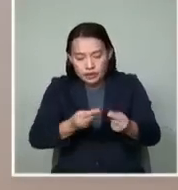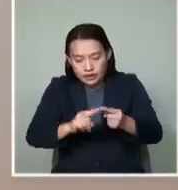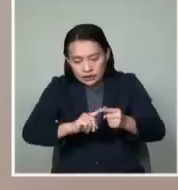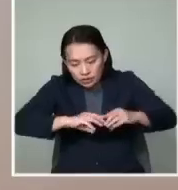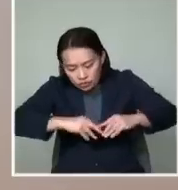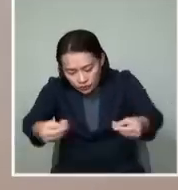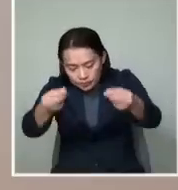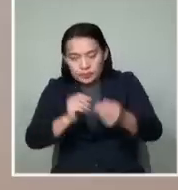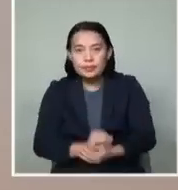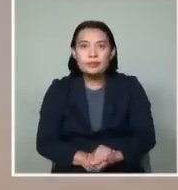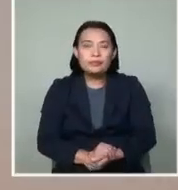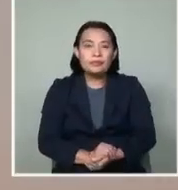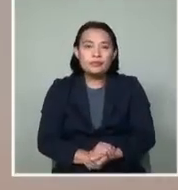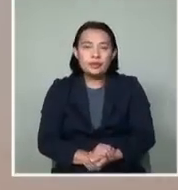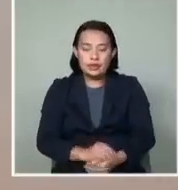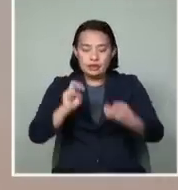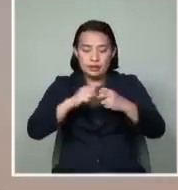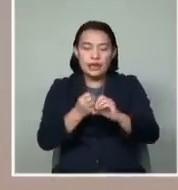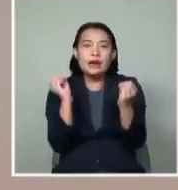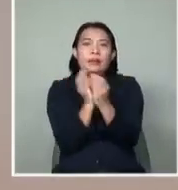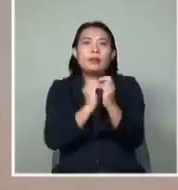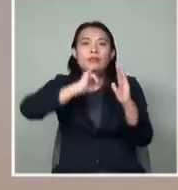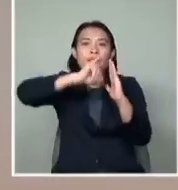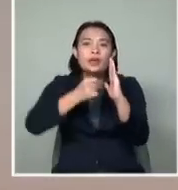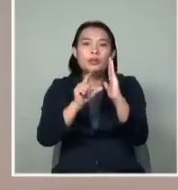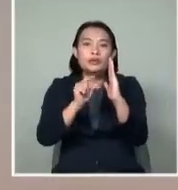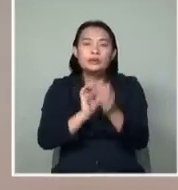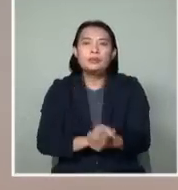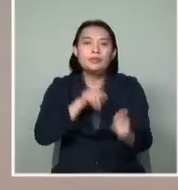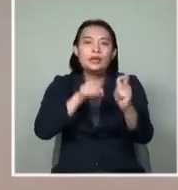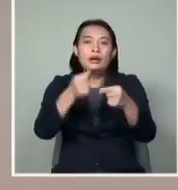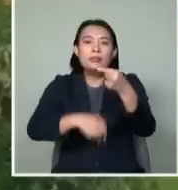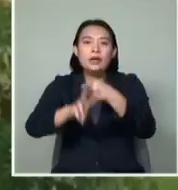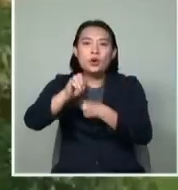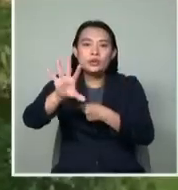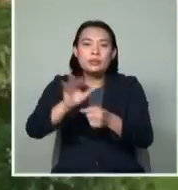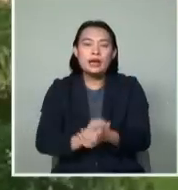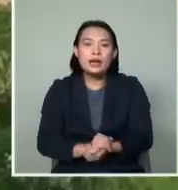าตภัยพบว่าได้รับผลกระทบ20จังหวัดรวมแล้ว65อำเภ